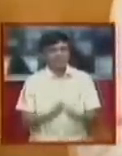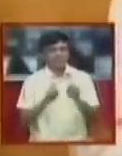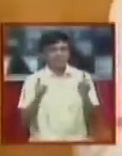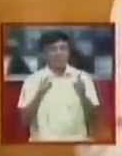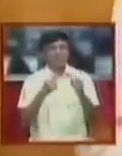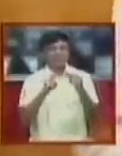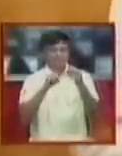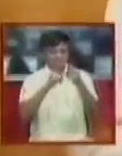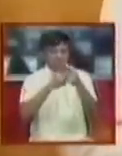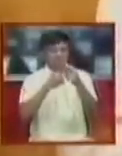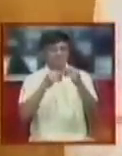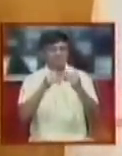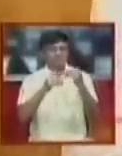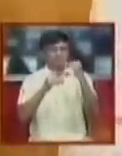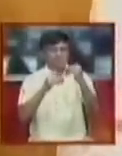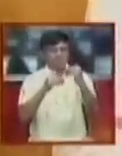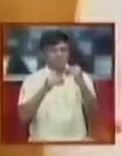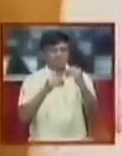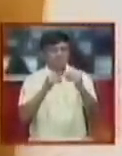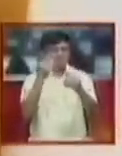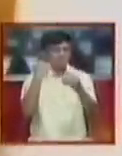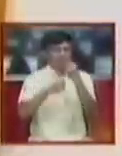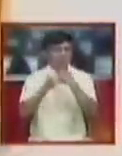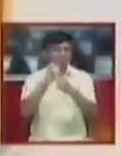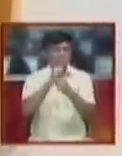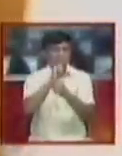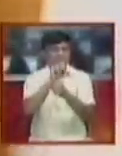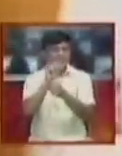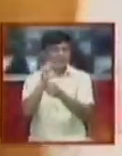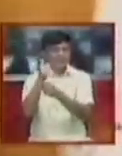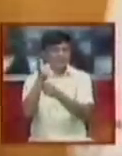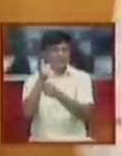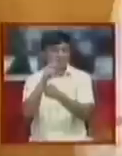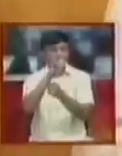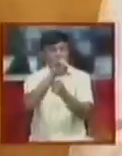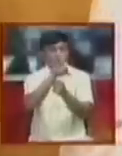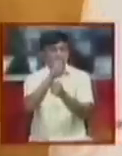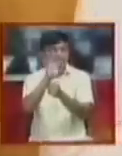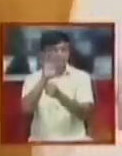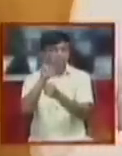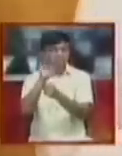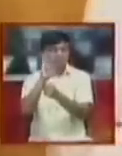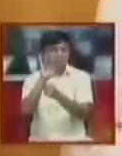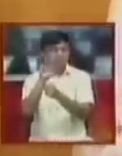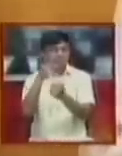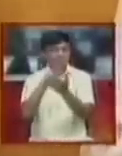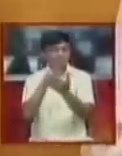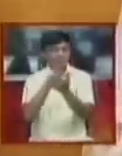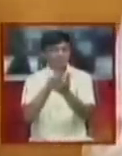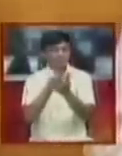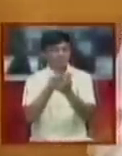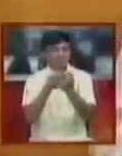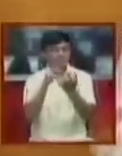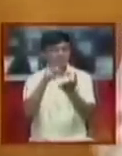Ngunit unang hakbang lamang ito, isipin po ninyo, noong 2010, 145 billion pesos ang kabuang halaga na nakuha mula sa